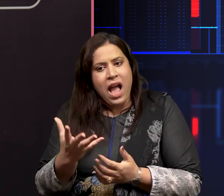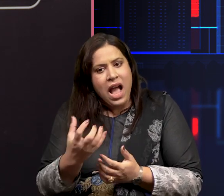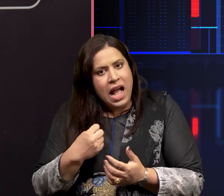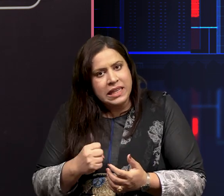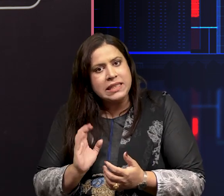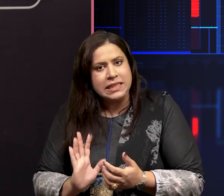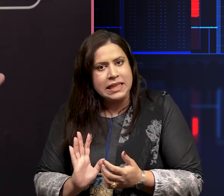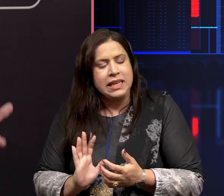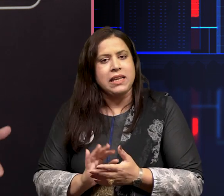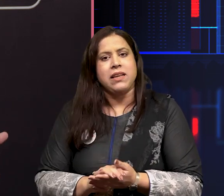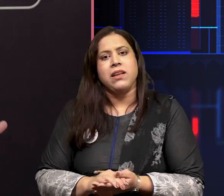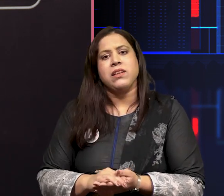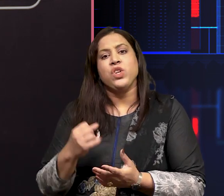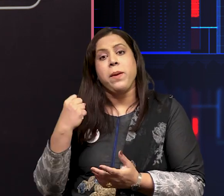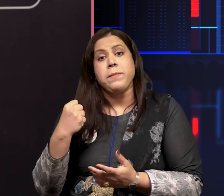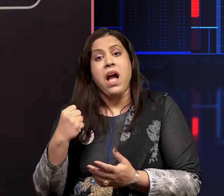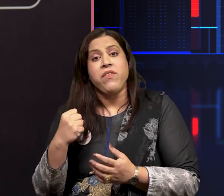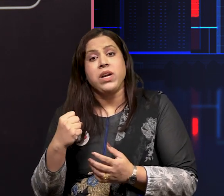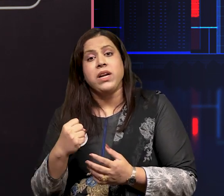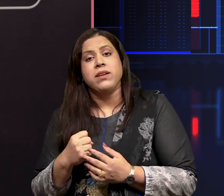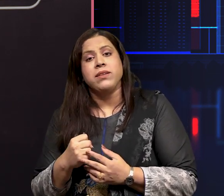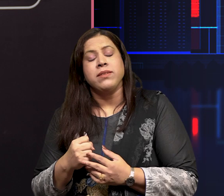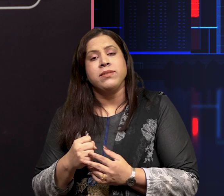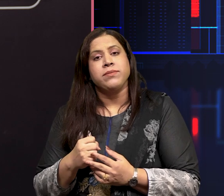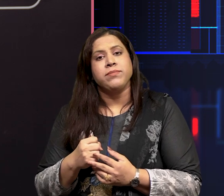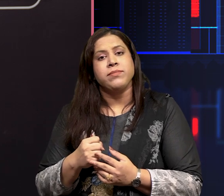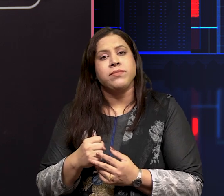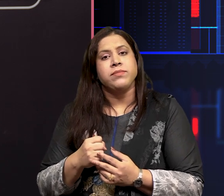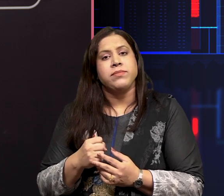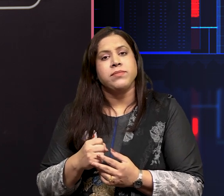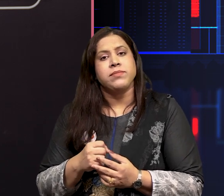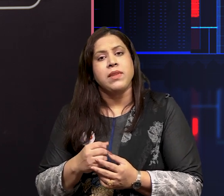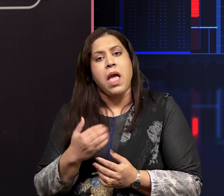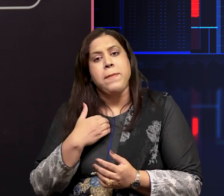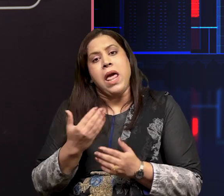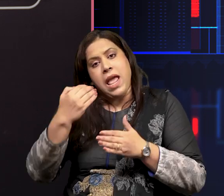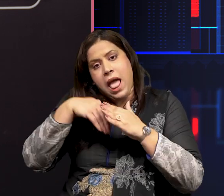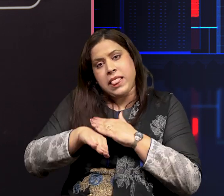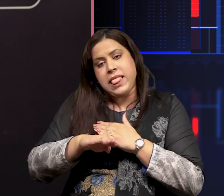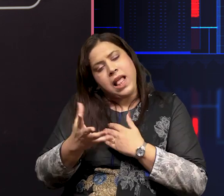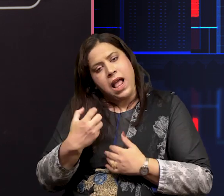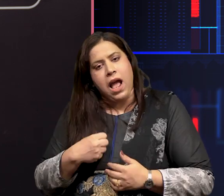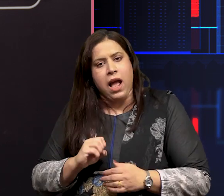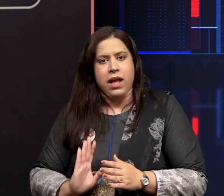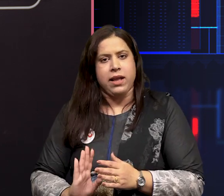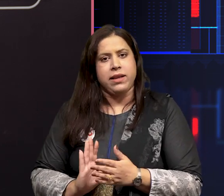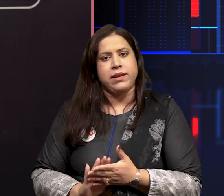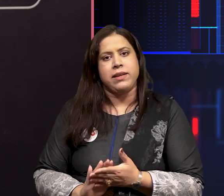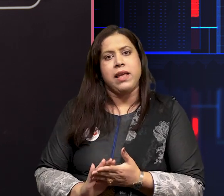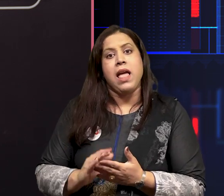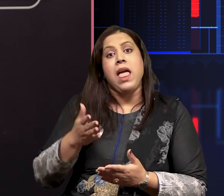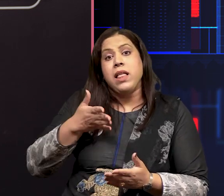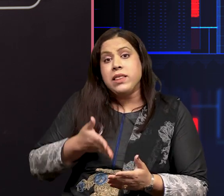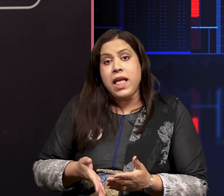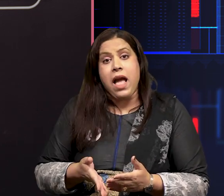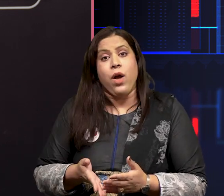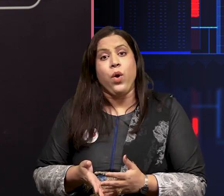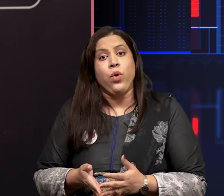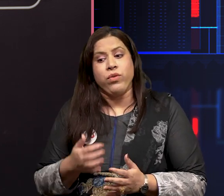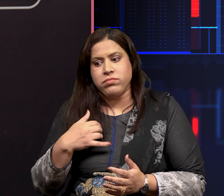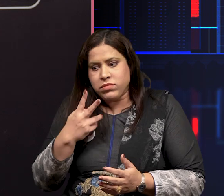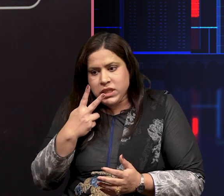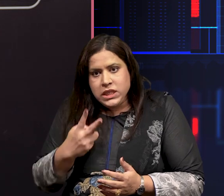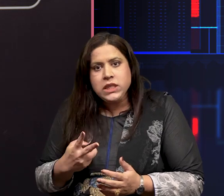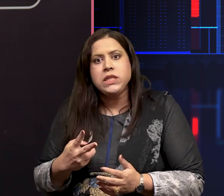यू वॉन्ट टू डू। तो उसका फ़ायदा ये हुआ कि ये जो एक पावर हमने एक्सपीरियंस की, या